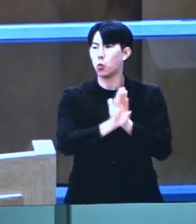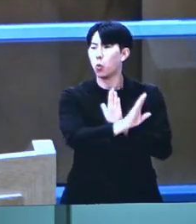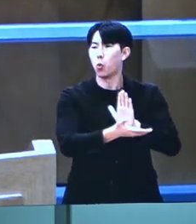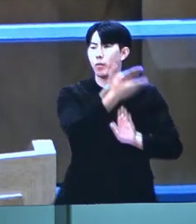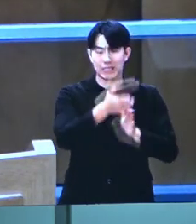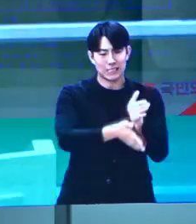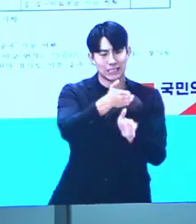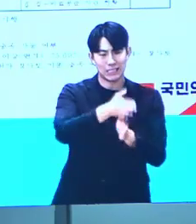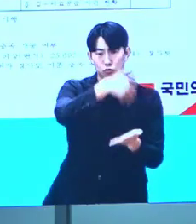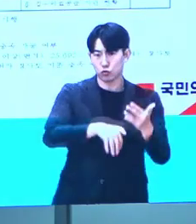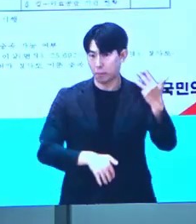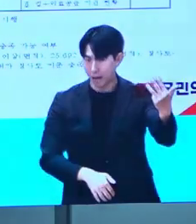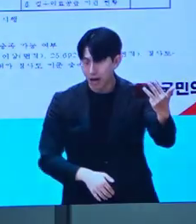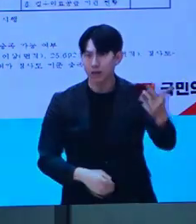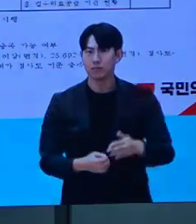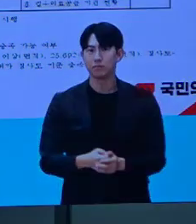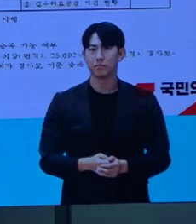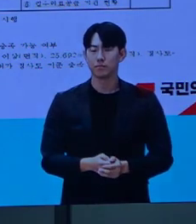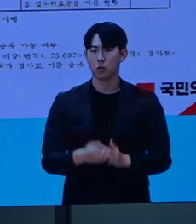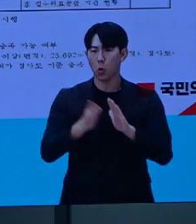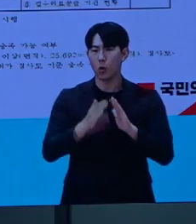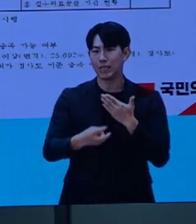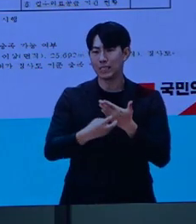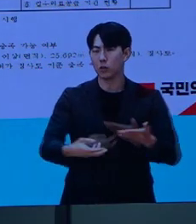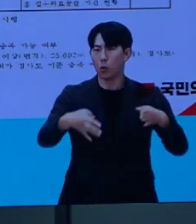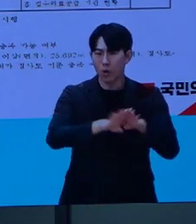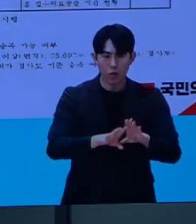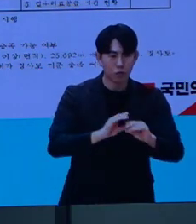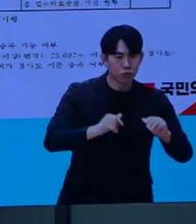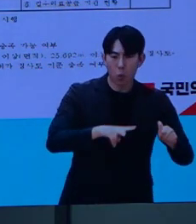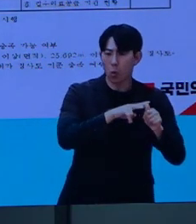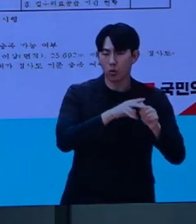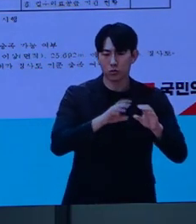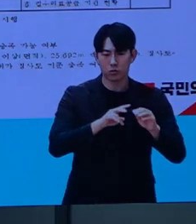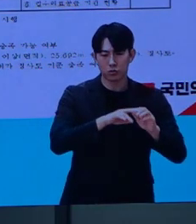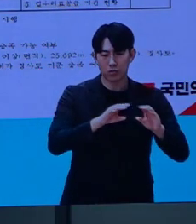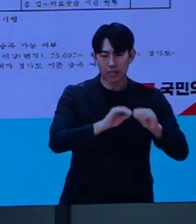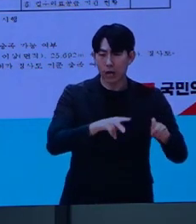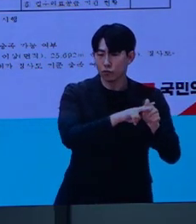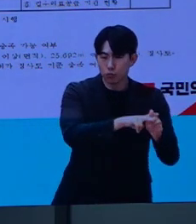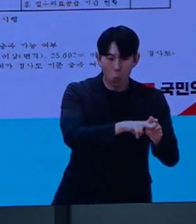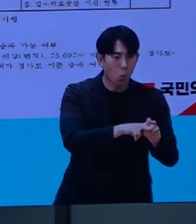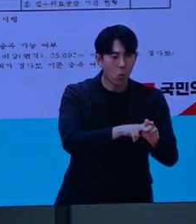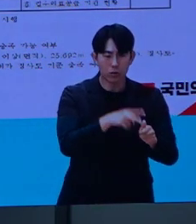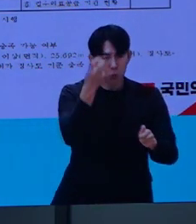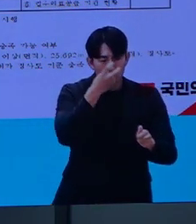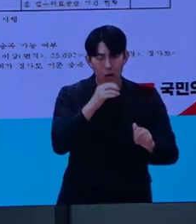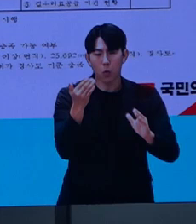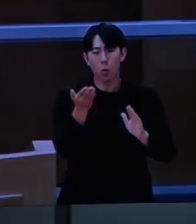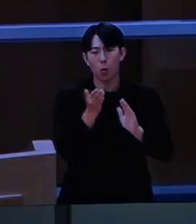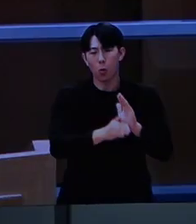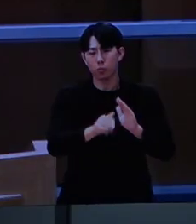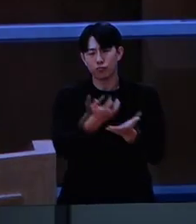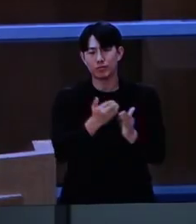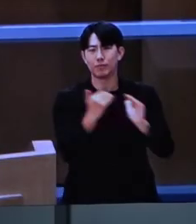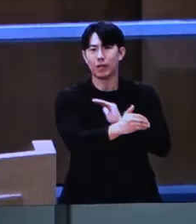대상으로 공공의료원 선정고지 수요조사 공문을 보냈습니다. 이에 따라 구의시를